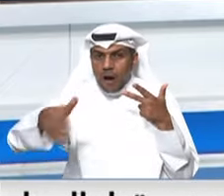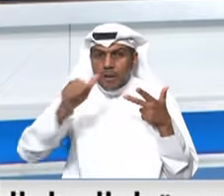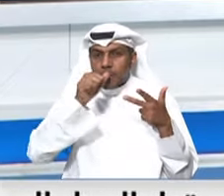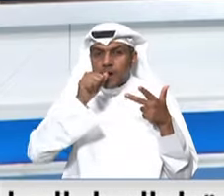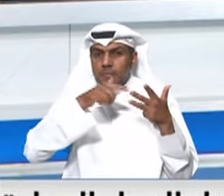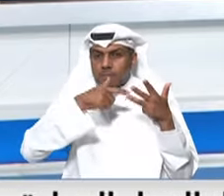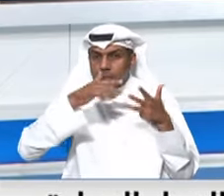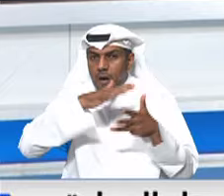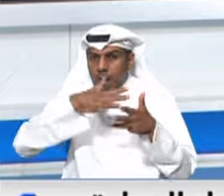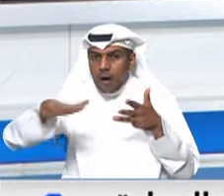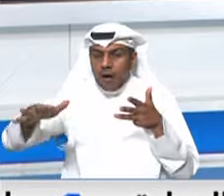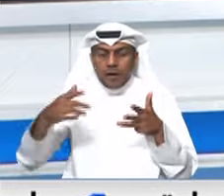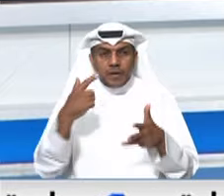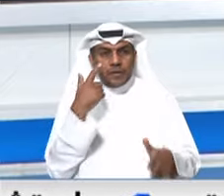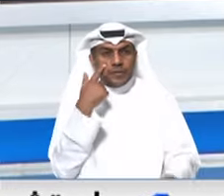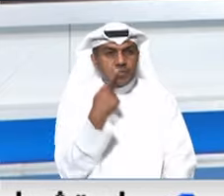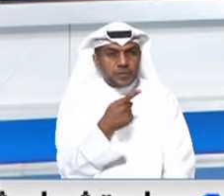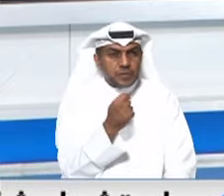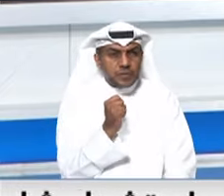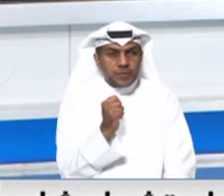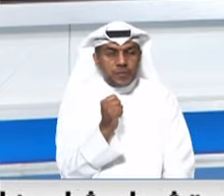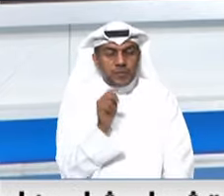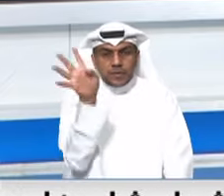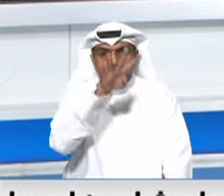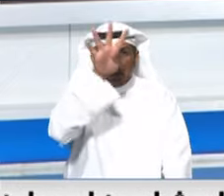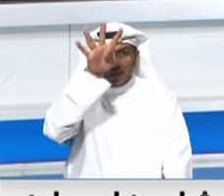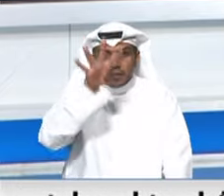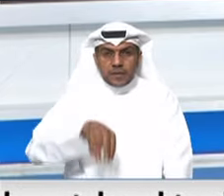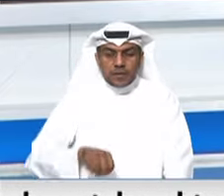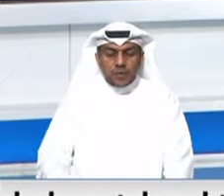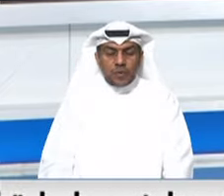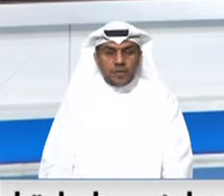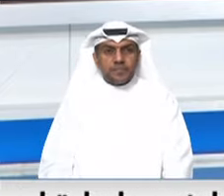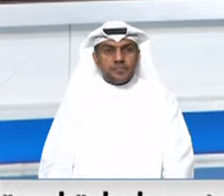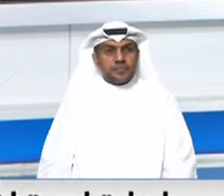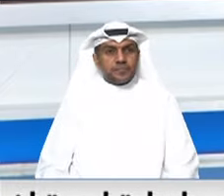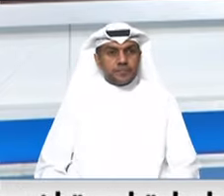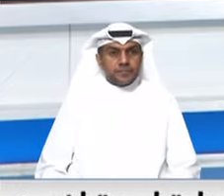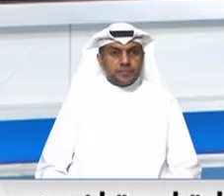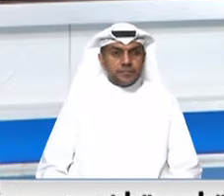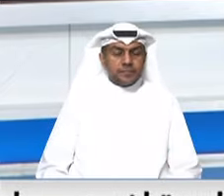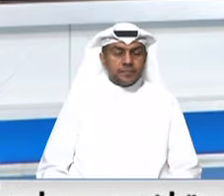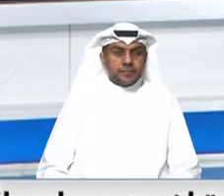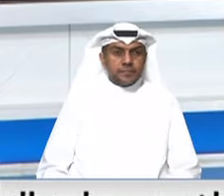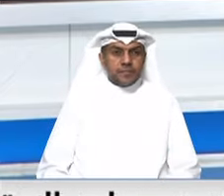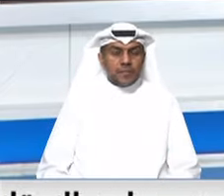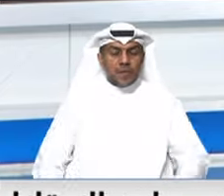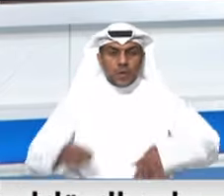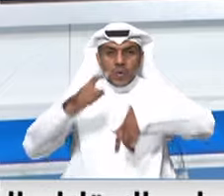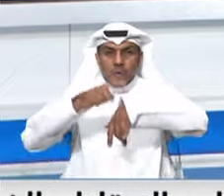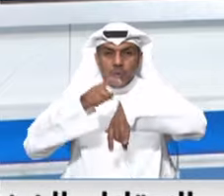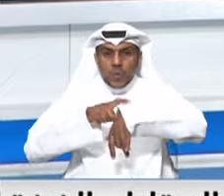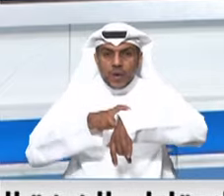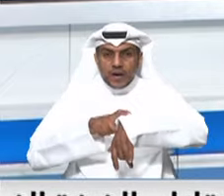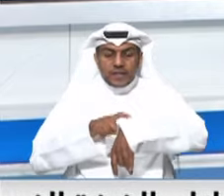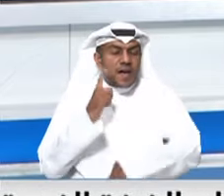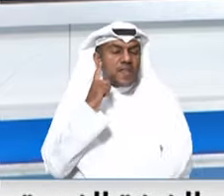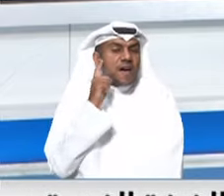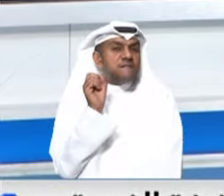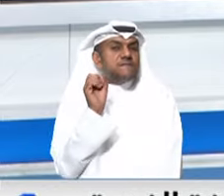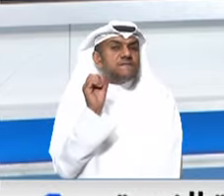1142 دقيقه الظهر والجزر الثاني الساعه 11 و44 دقيقه مساء الموا واقيت باذن الله اذان الفيجر